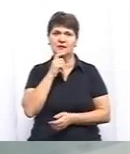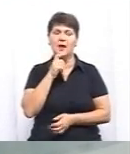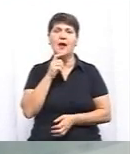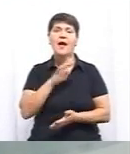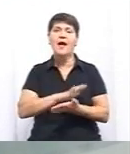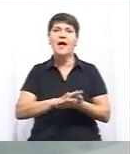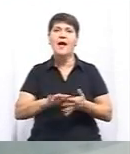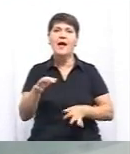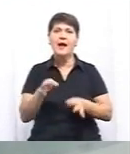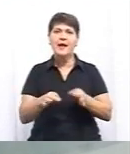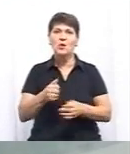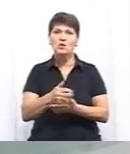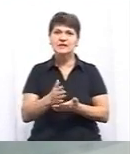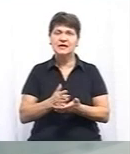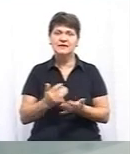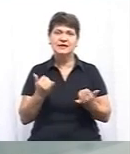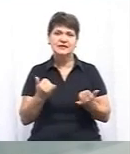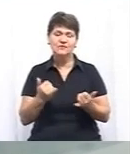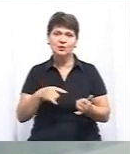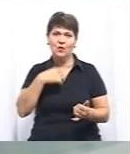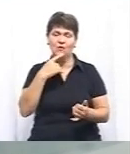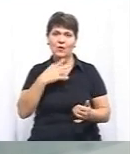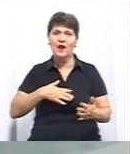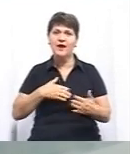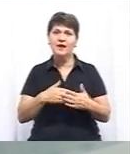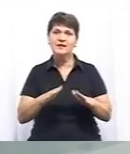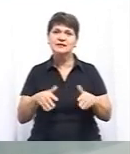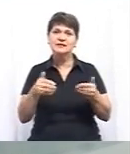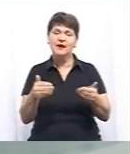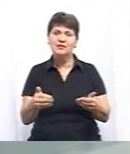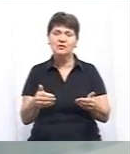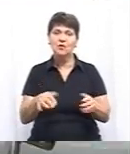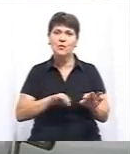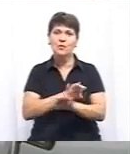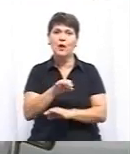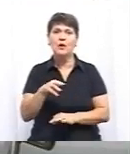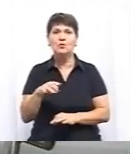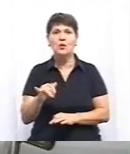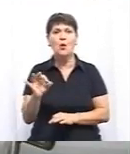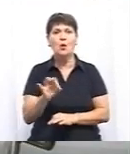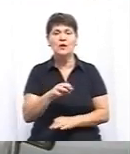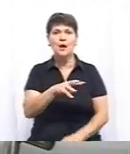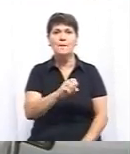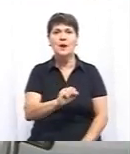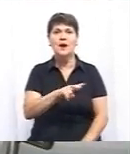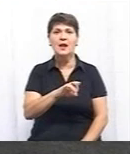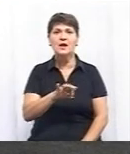«Екосервіс». Про це говоримо сьогодні з ініціаторкою проєкту Ольгою Маліновською. Мої вітання. Добрий вечір.